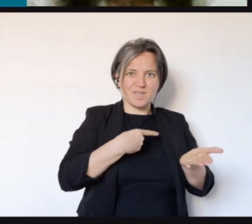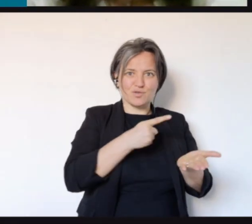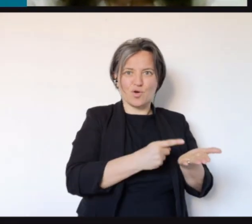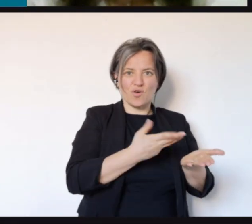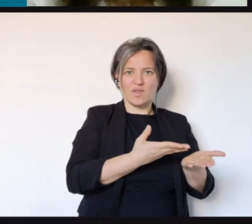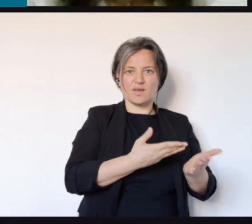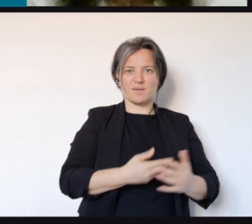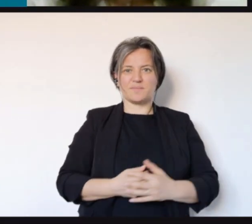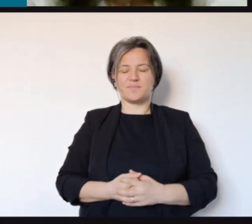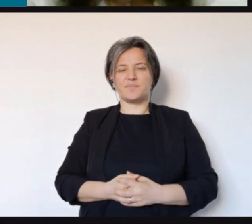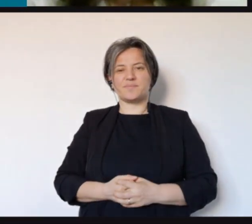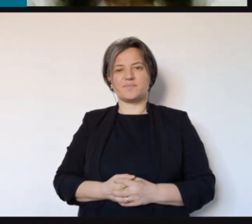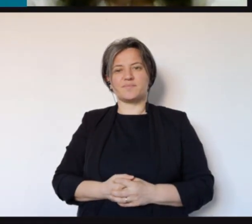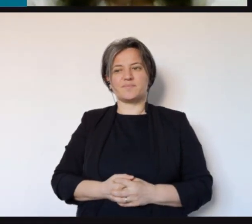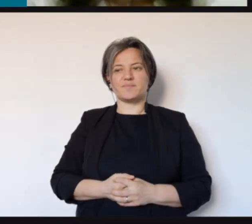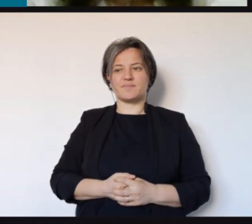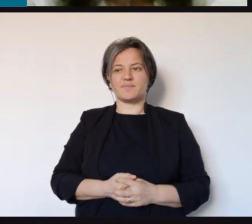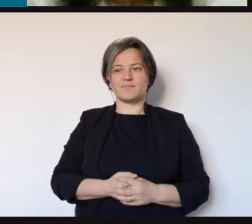concreto.